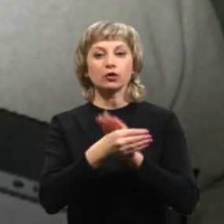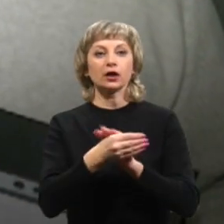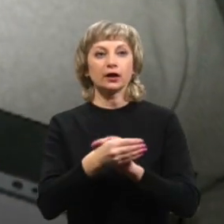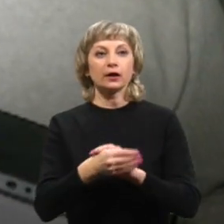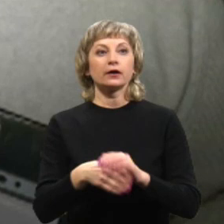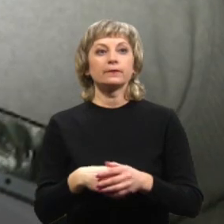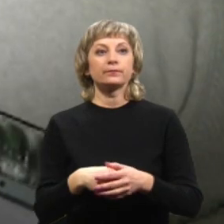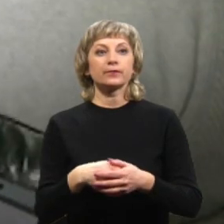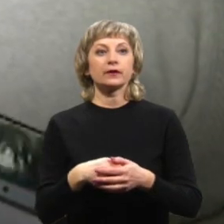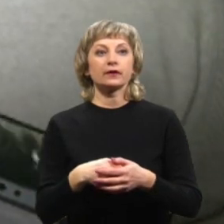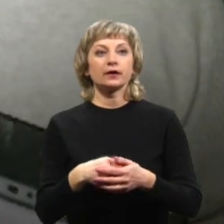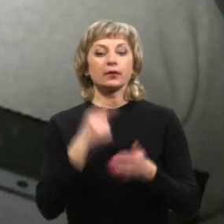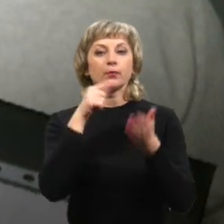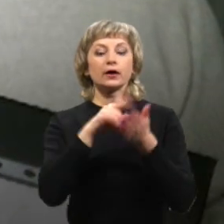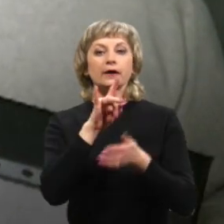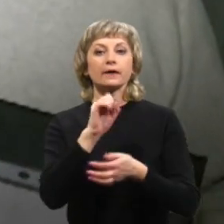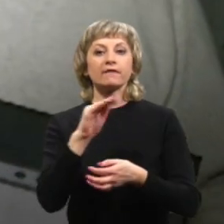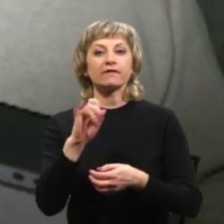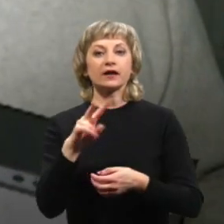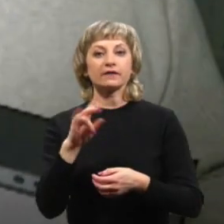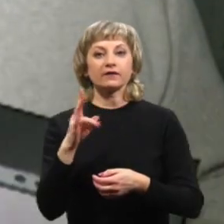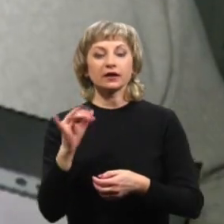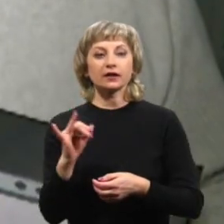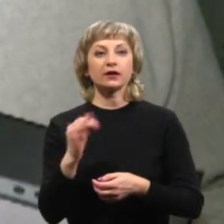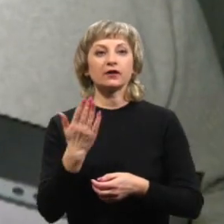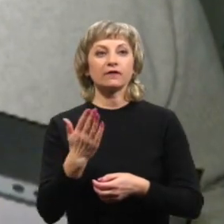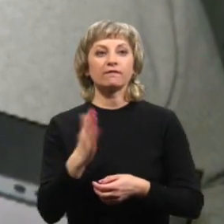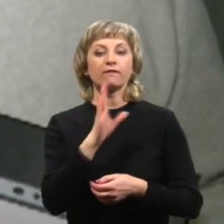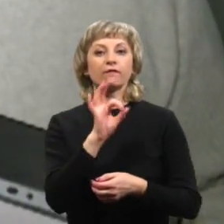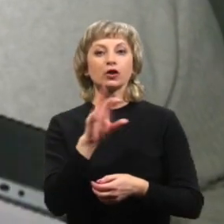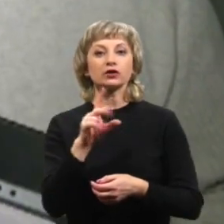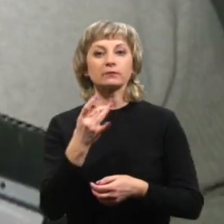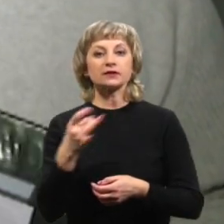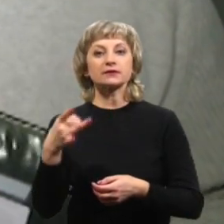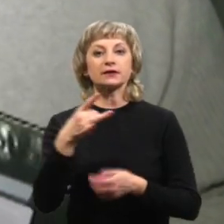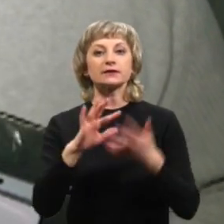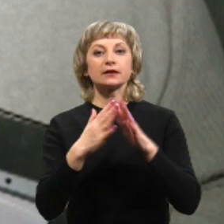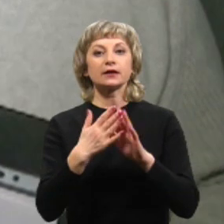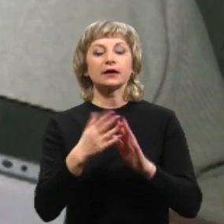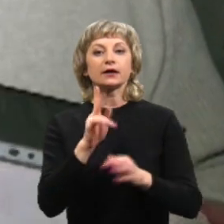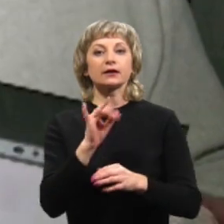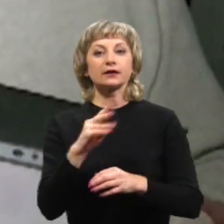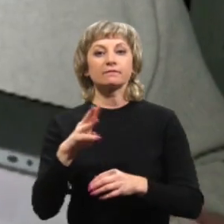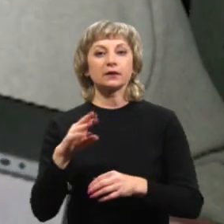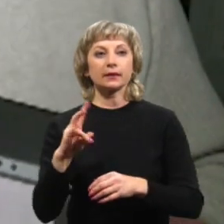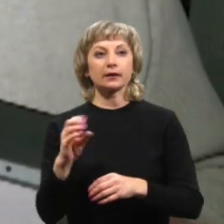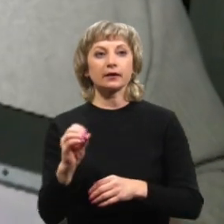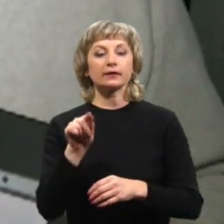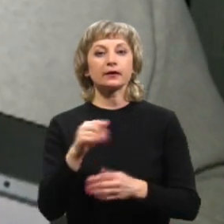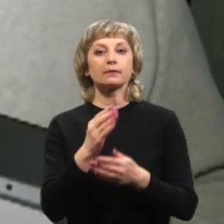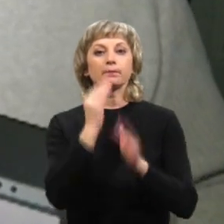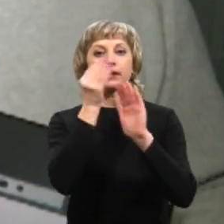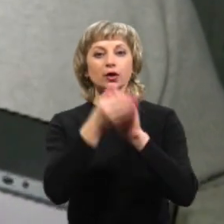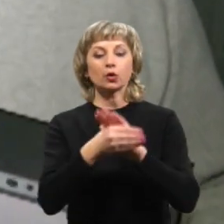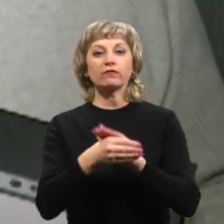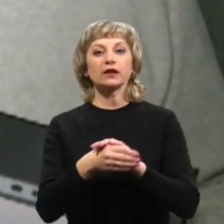Бас попала з Рафалівки на Володимирецький район, село Крімне. Там їх